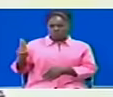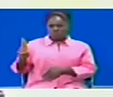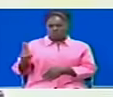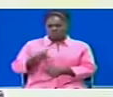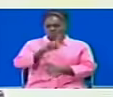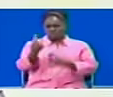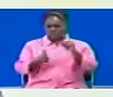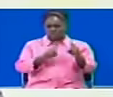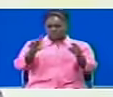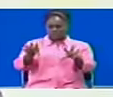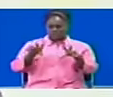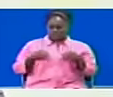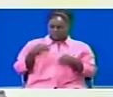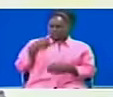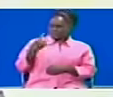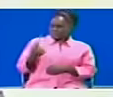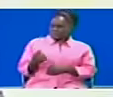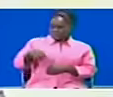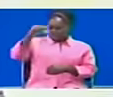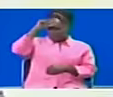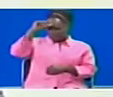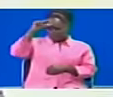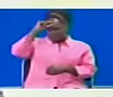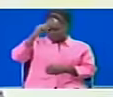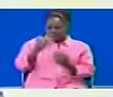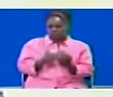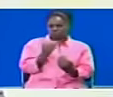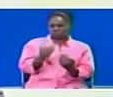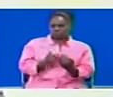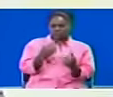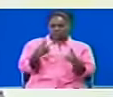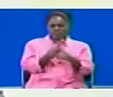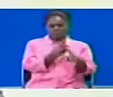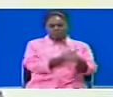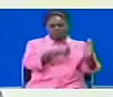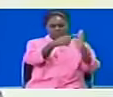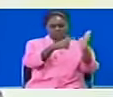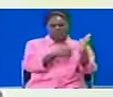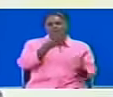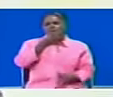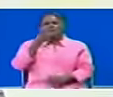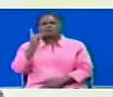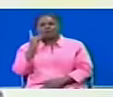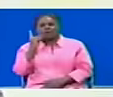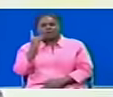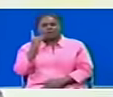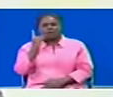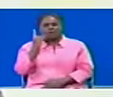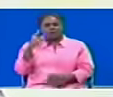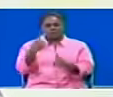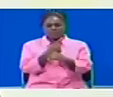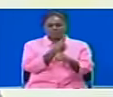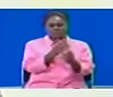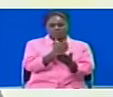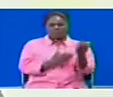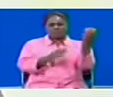maswali kutoka kwa wanahabari amesema kwamba serikali kuu inashughulikia masuala mbalimbali yakiwemo ukame ambao umekithiri katika pembe mbalimbali